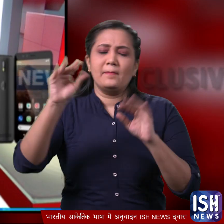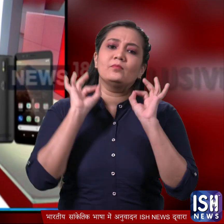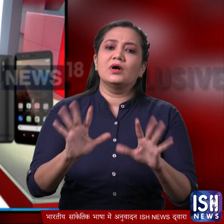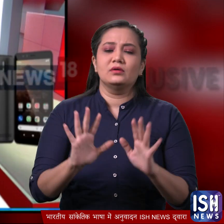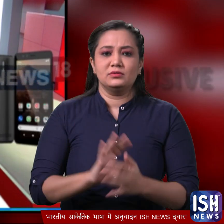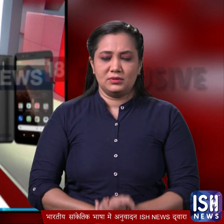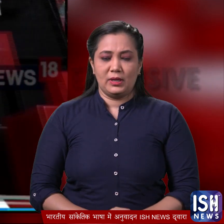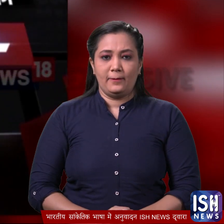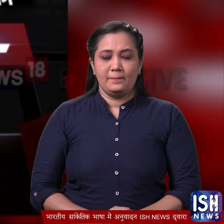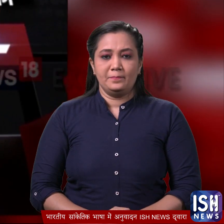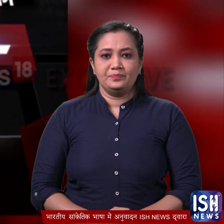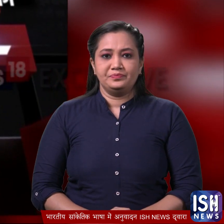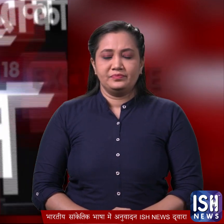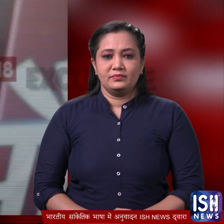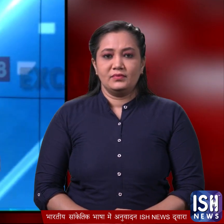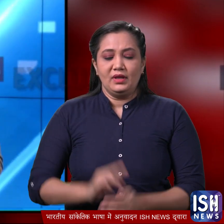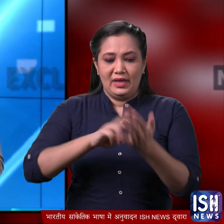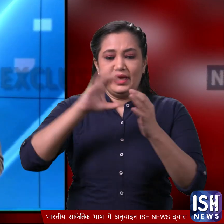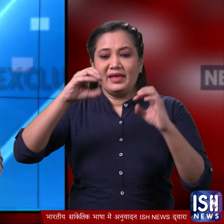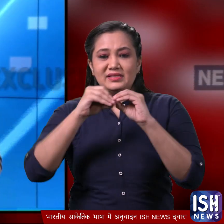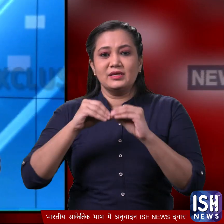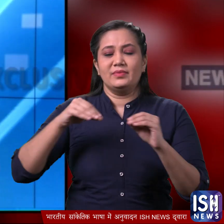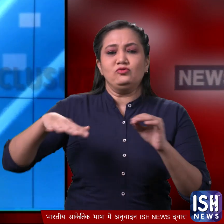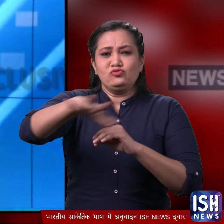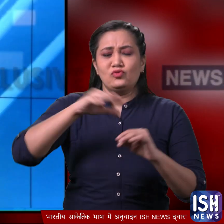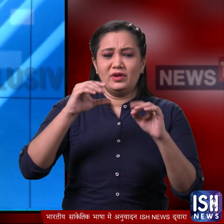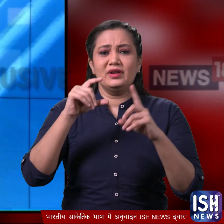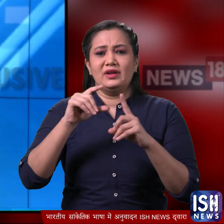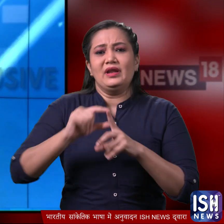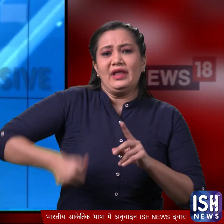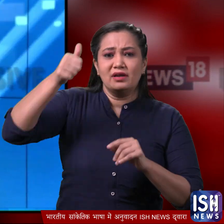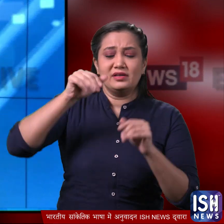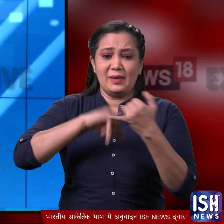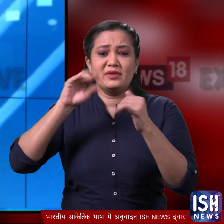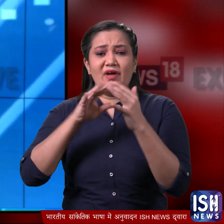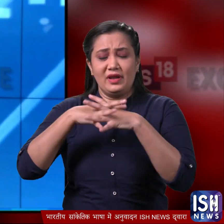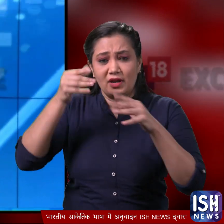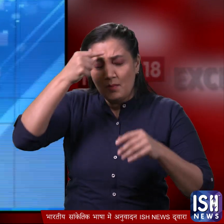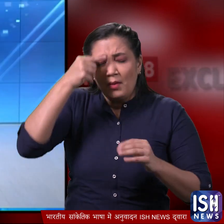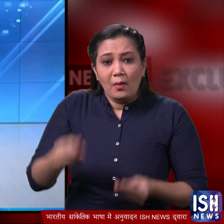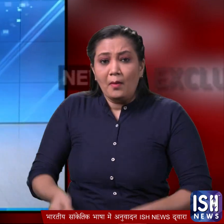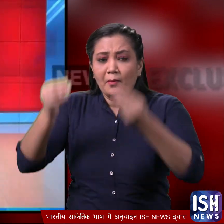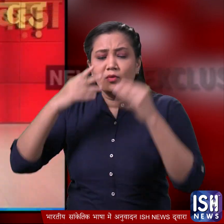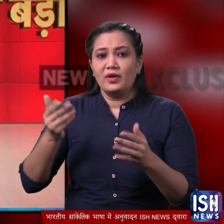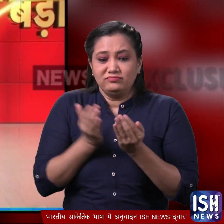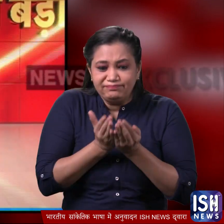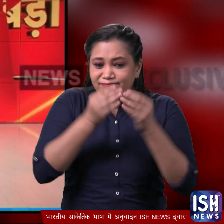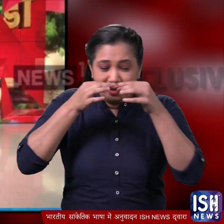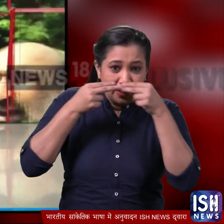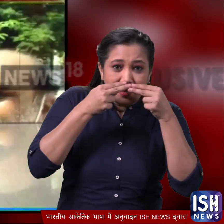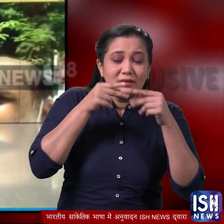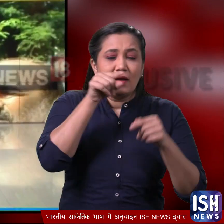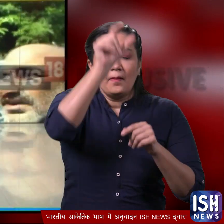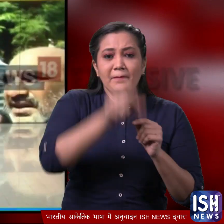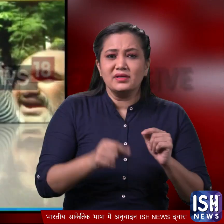ज्यादा वक्त तक इस्तेमाल किया जा सकेगा। पहले से विवादों में घिरे एनसीबी के जोनल डायरेक्टर समीर वानखेड़े की मुश्किलें उस वक्त और बढ़ गईं जब क्रूज